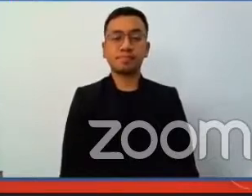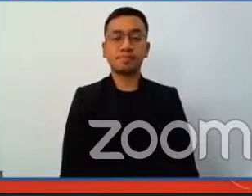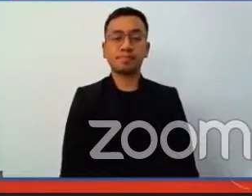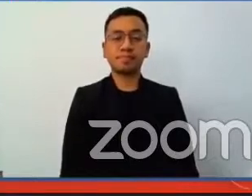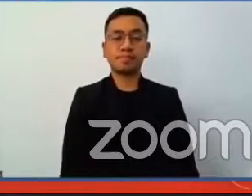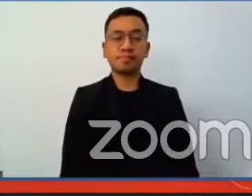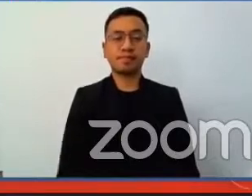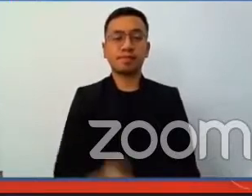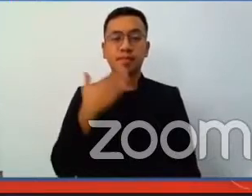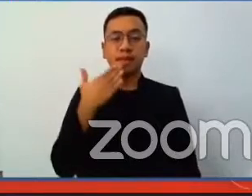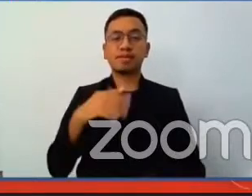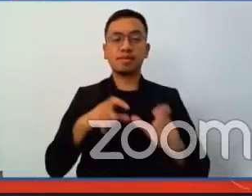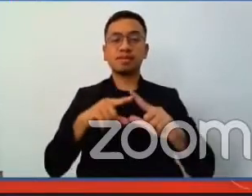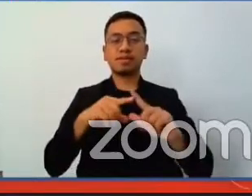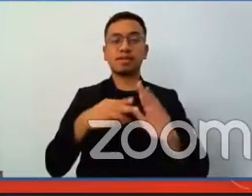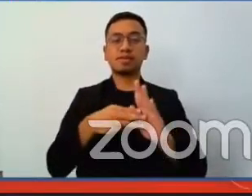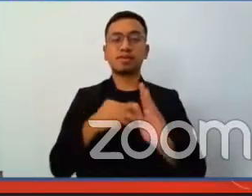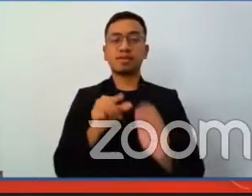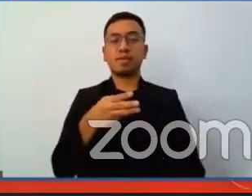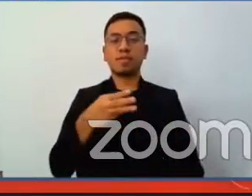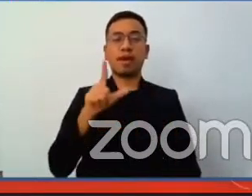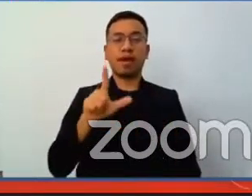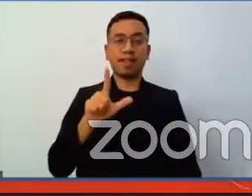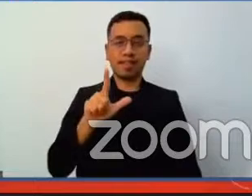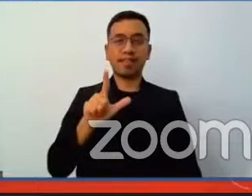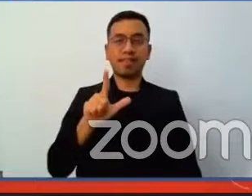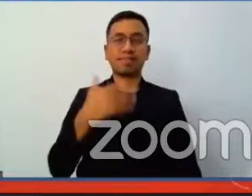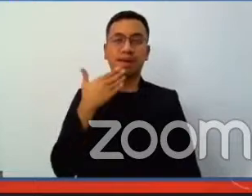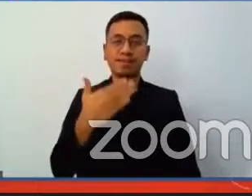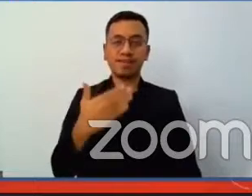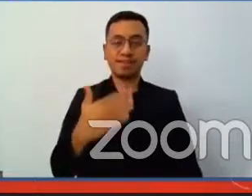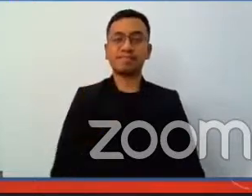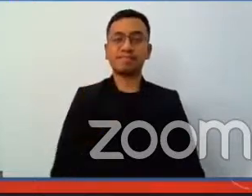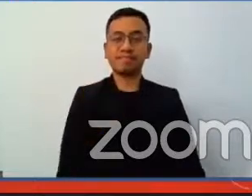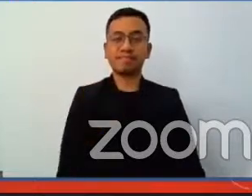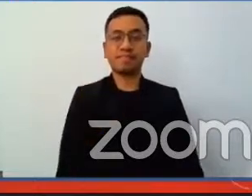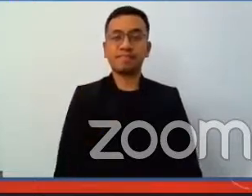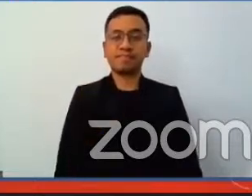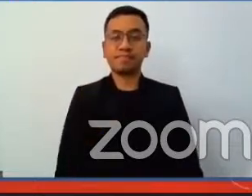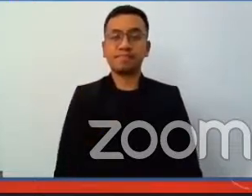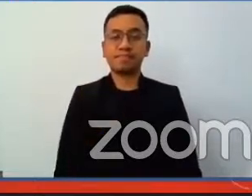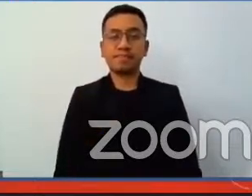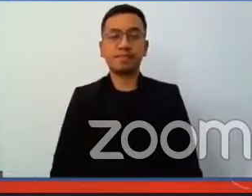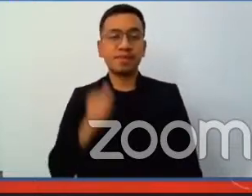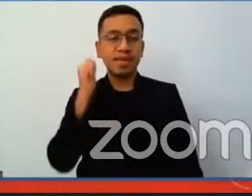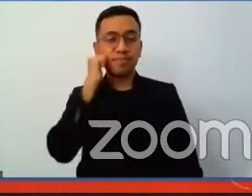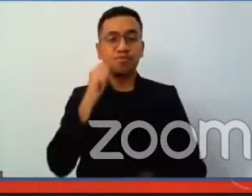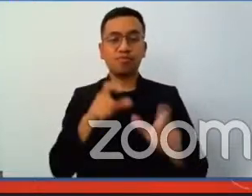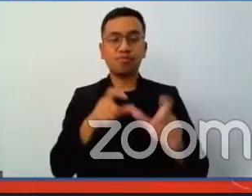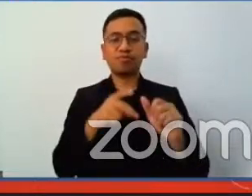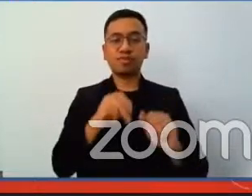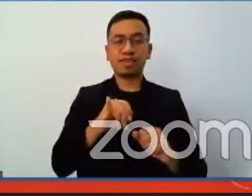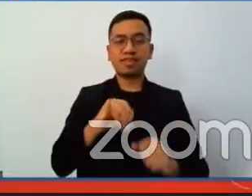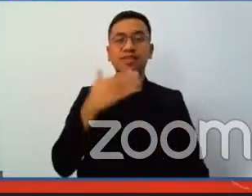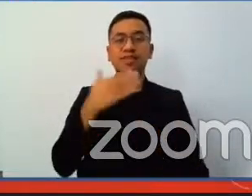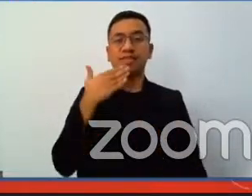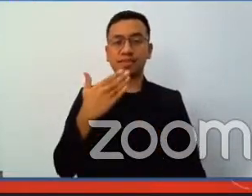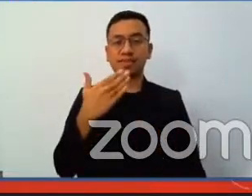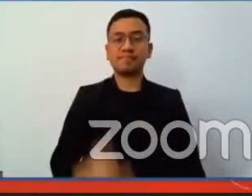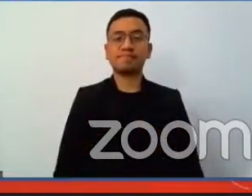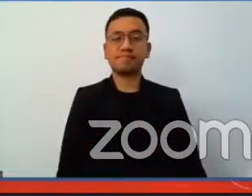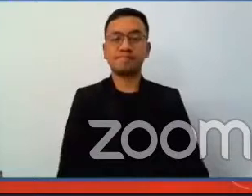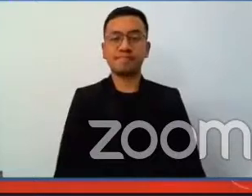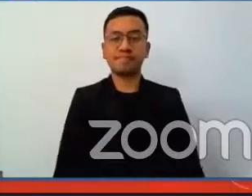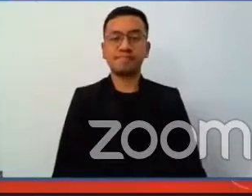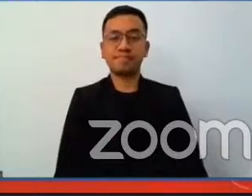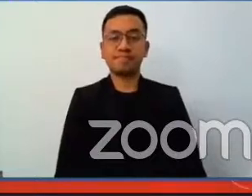Bapak Samuel Abrijani Pangrepan, Dirjen Aptika Kominfo, dan Ibu Dr. Anda Sri Wahyuningsih, Direktur